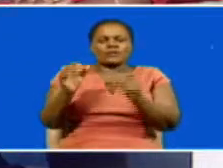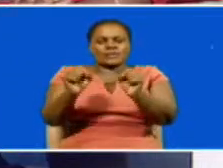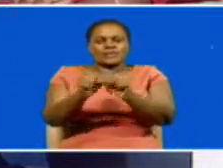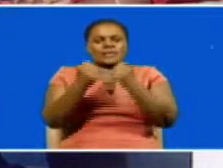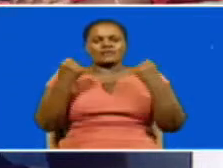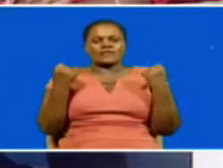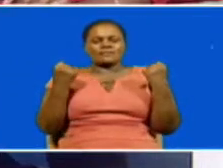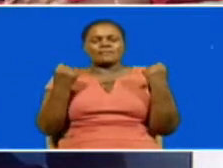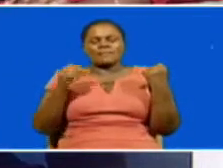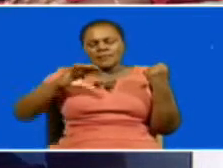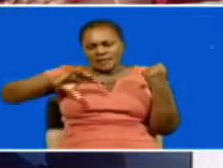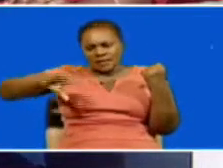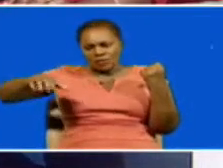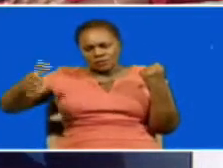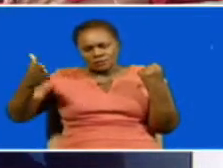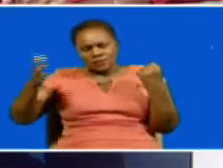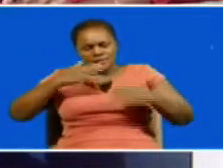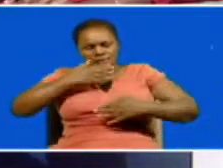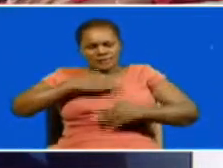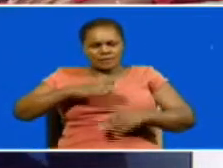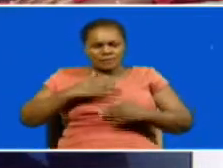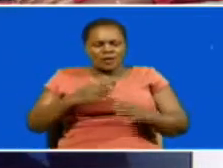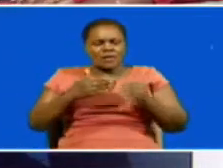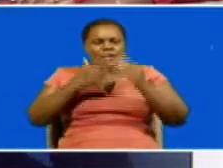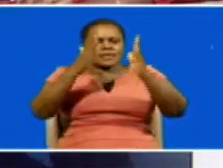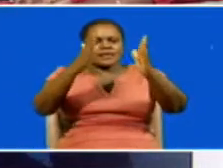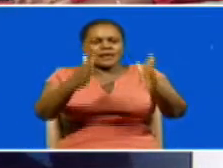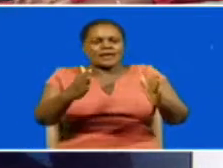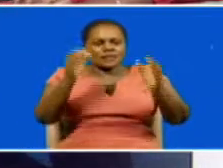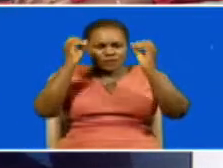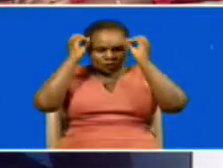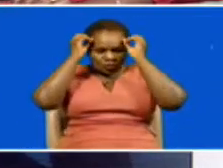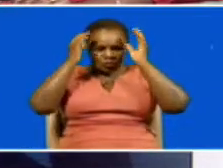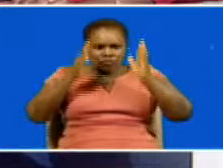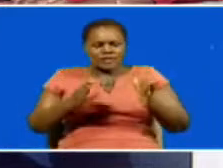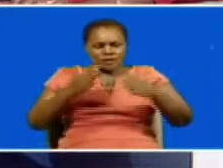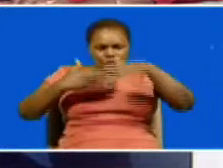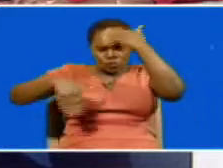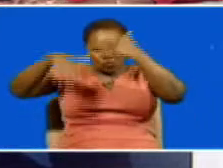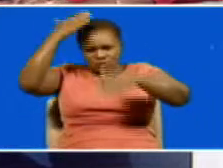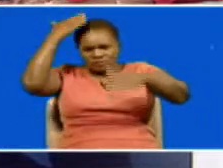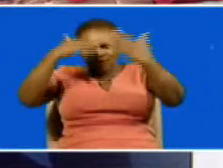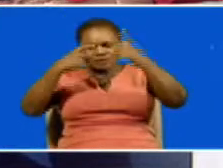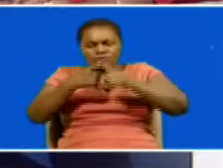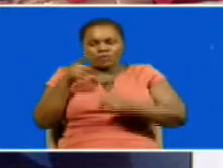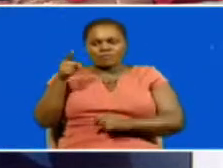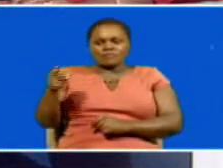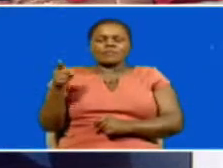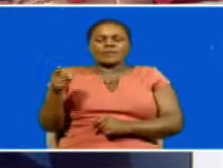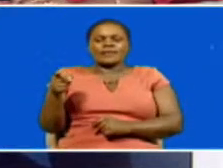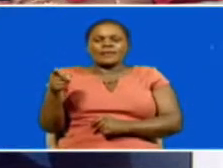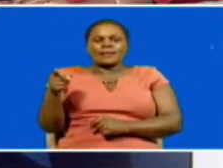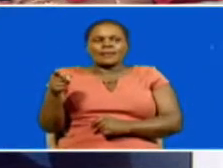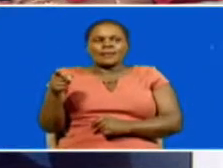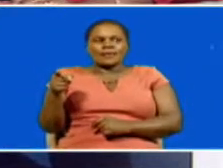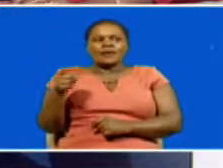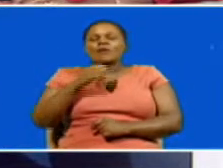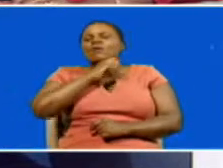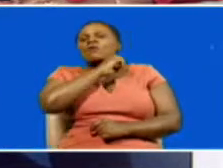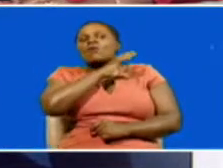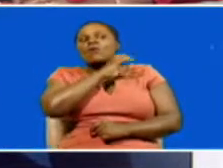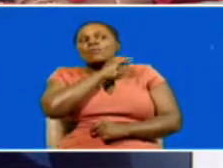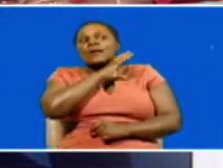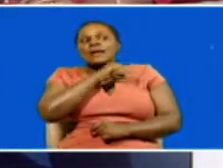usalama katika kaunti hiyo ya Samburu. Viongozi wa wanafunzi wa vyuo vikuu kutoka kaunti hiyo aidha